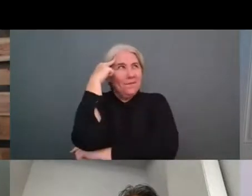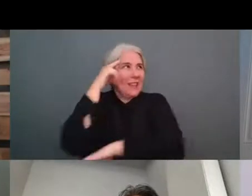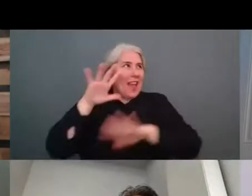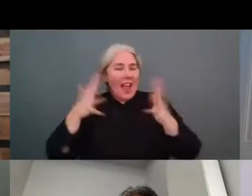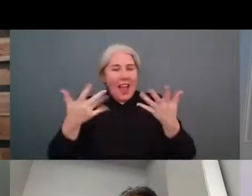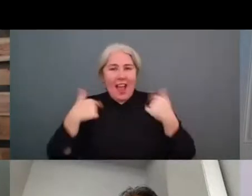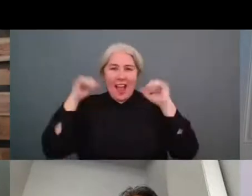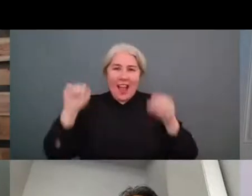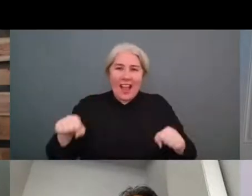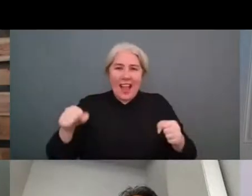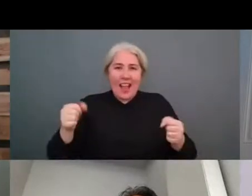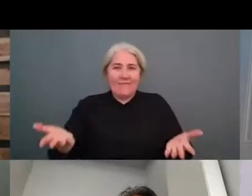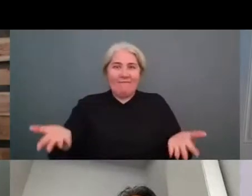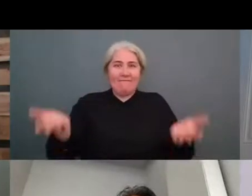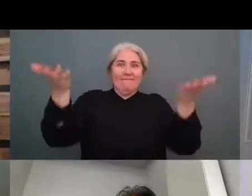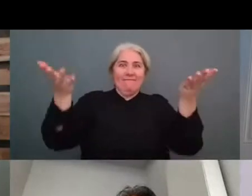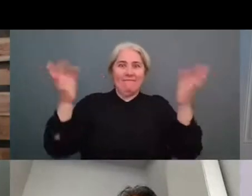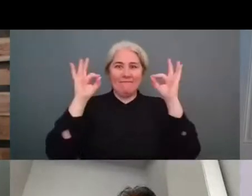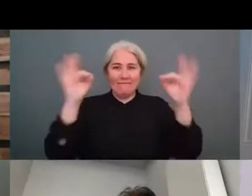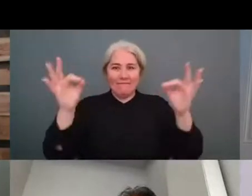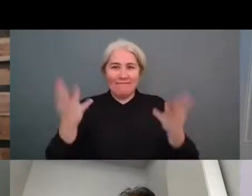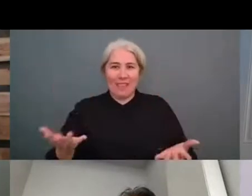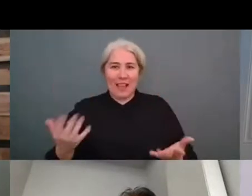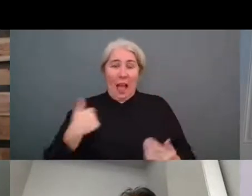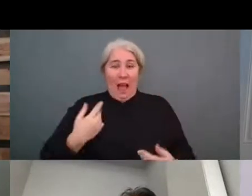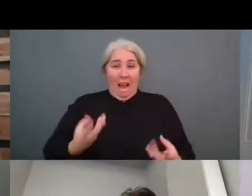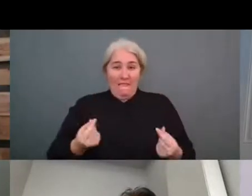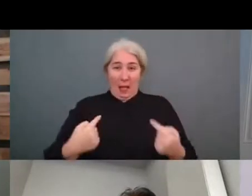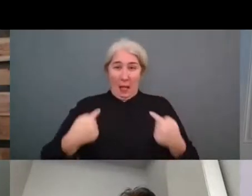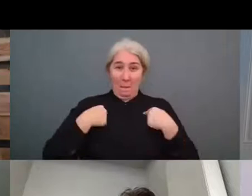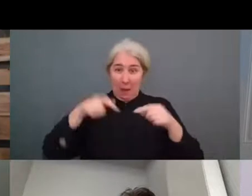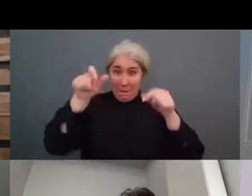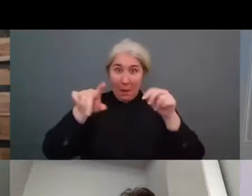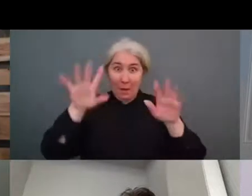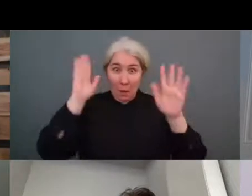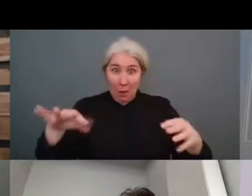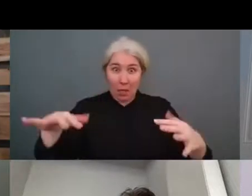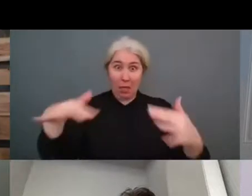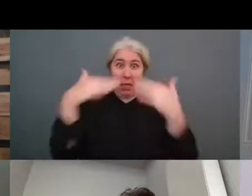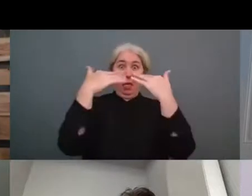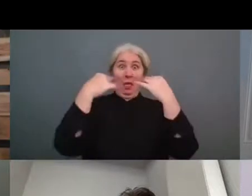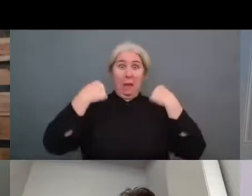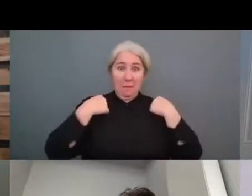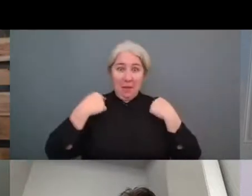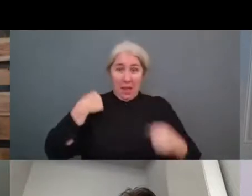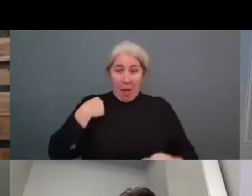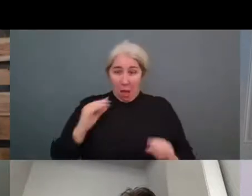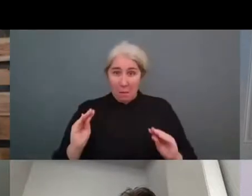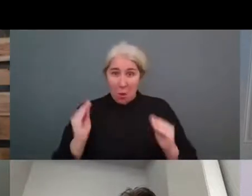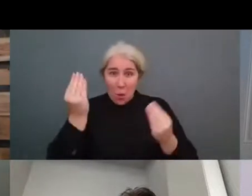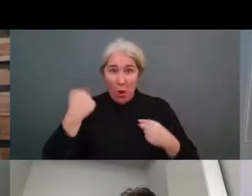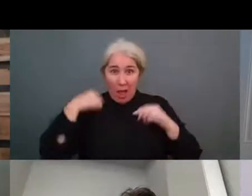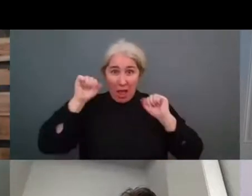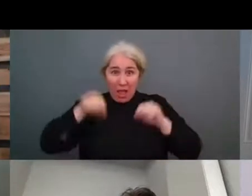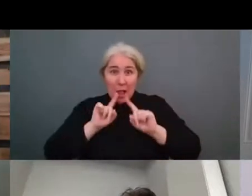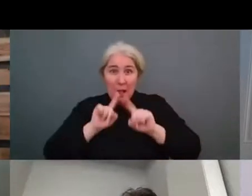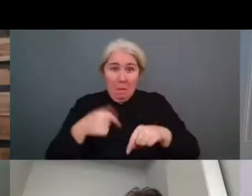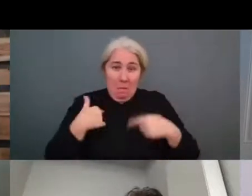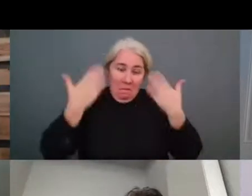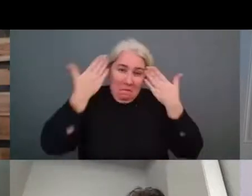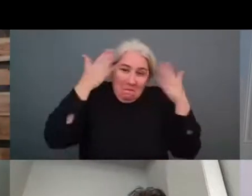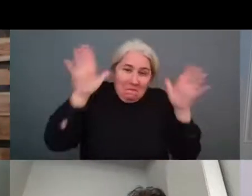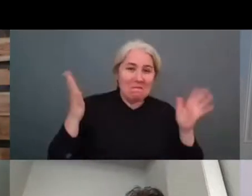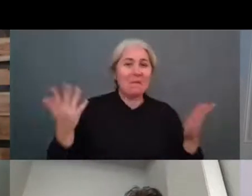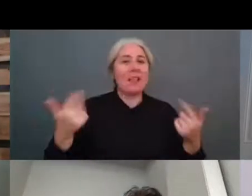titicaca entre le perro et la boulivie dans six mois en novembre 2021 donc soit 122 kilomètres de